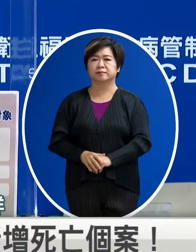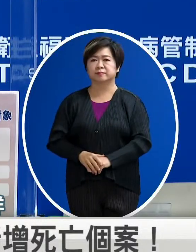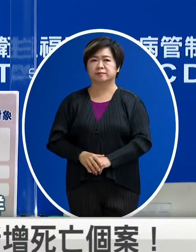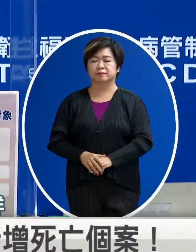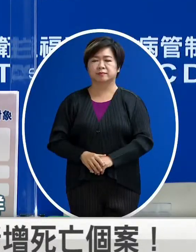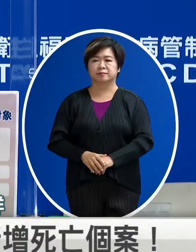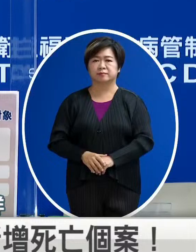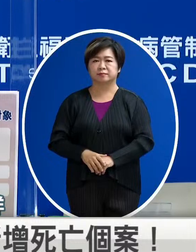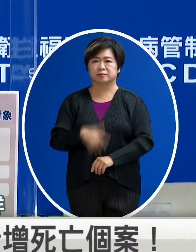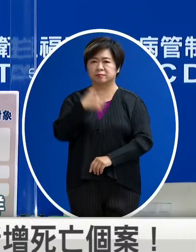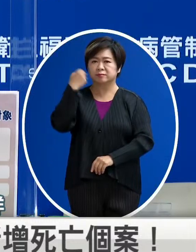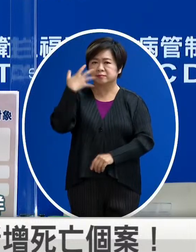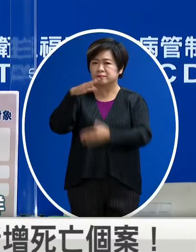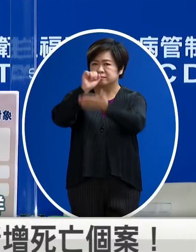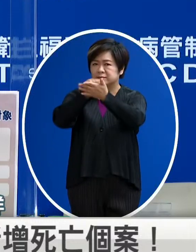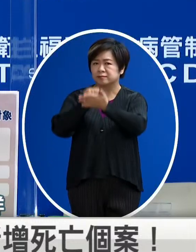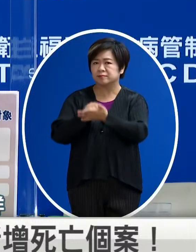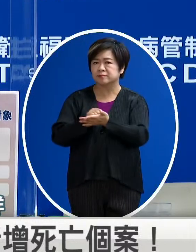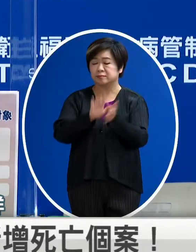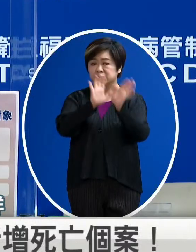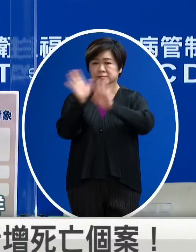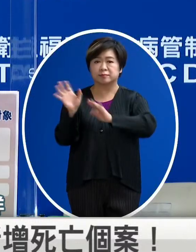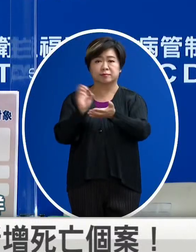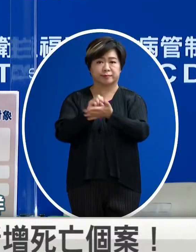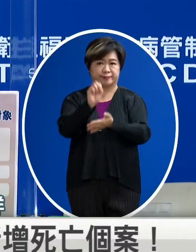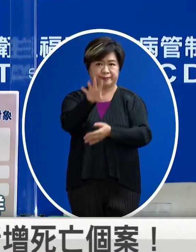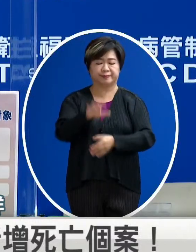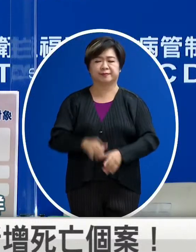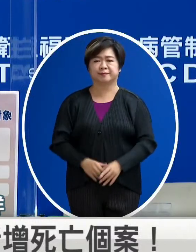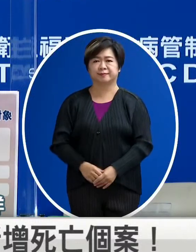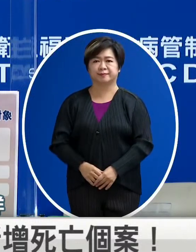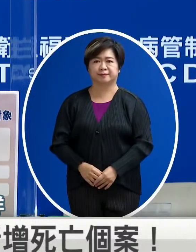那最新的统计是。